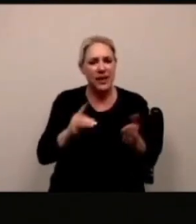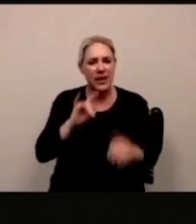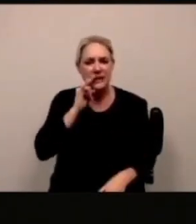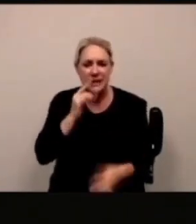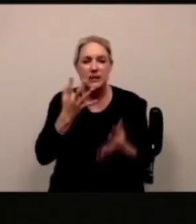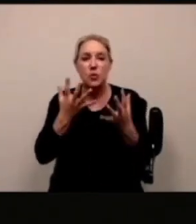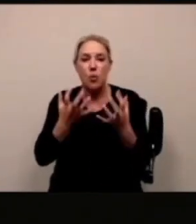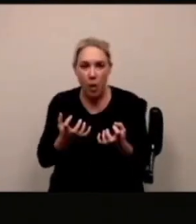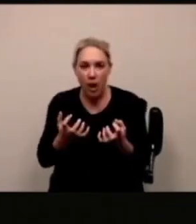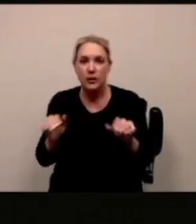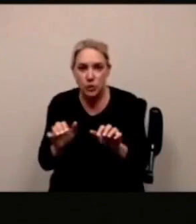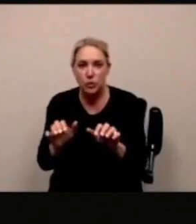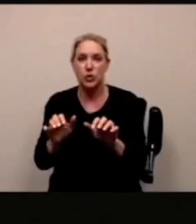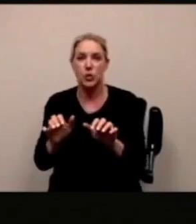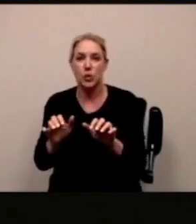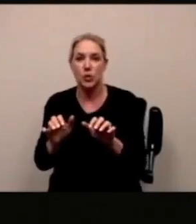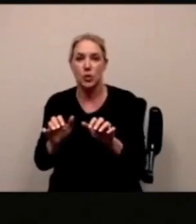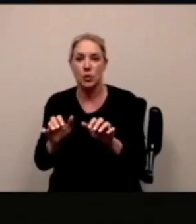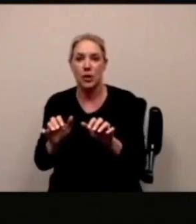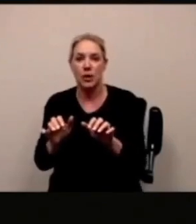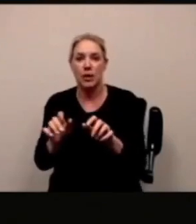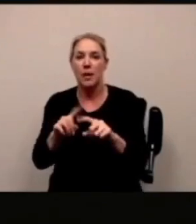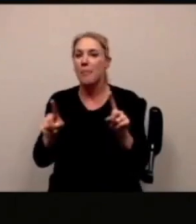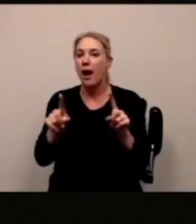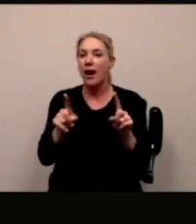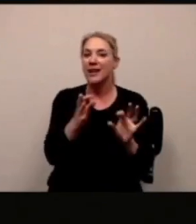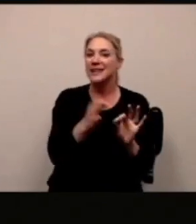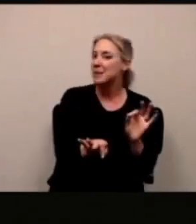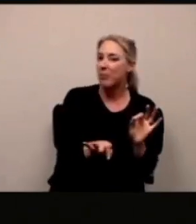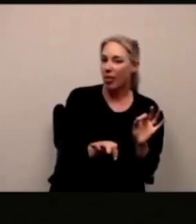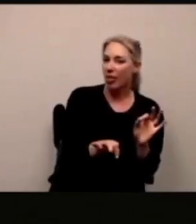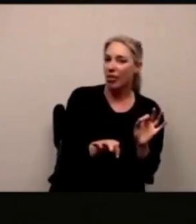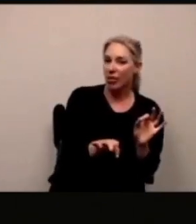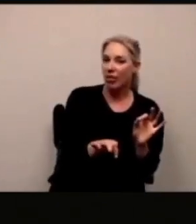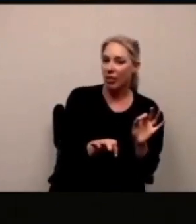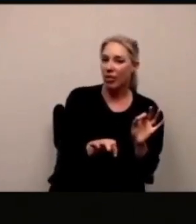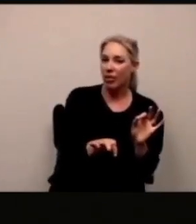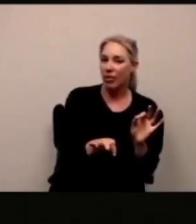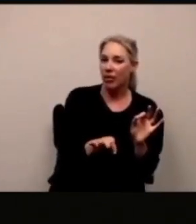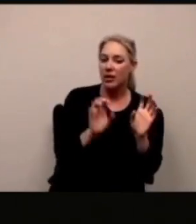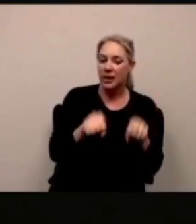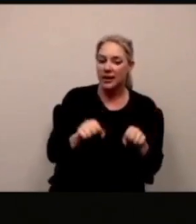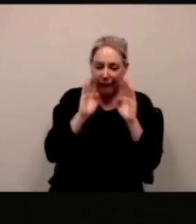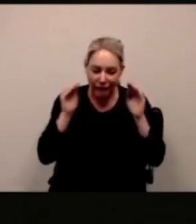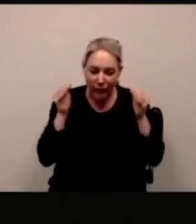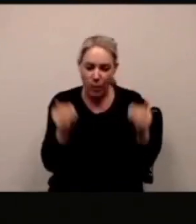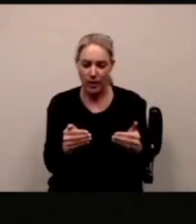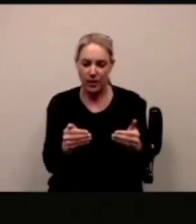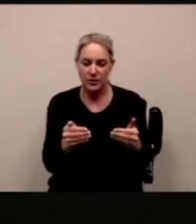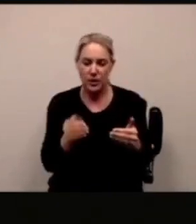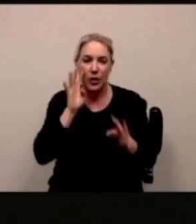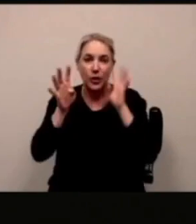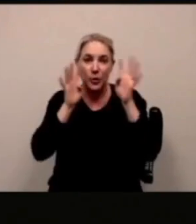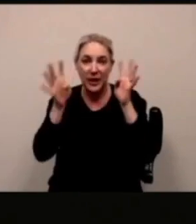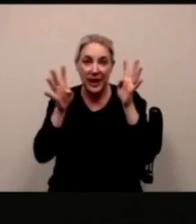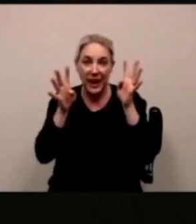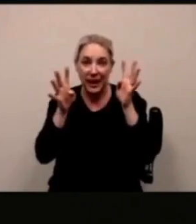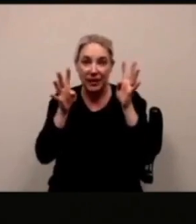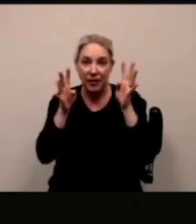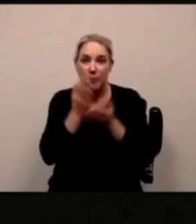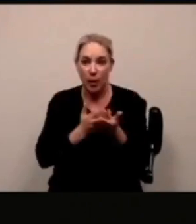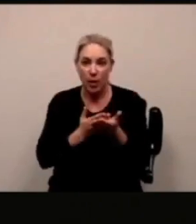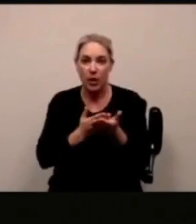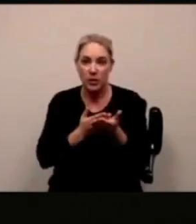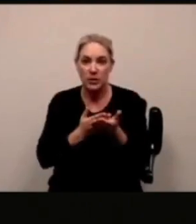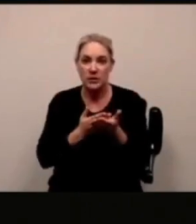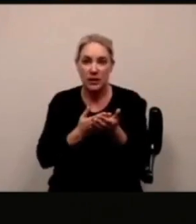て子供たちももちろん望んでいるものですがあと子供たちが